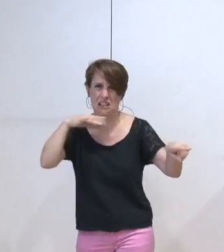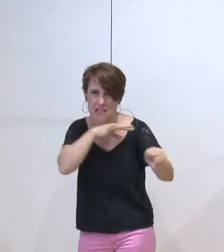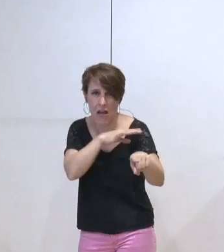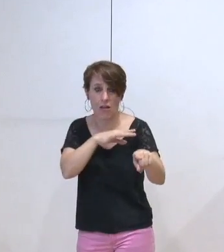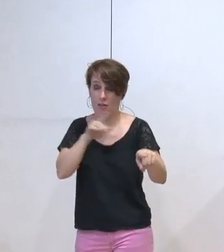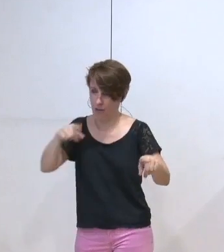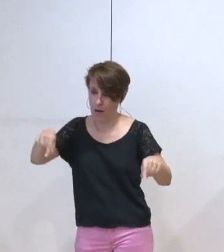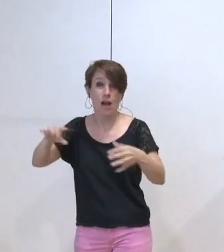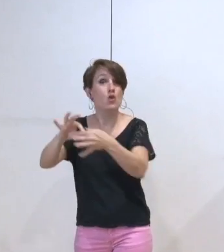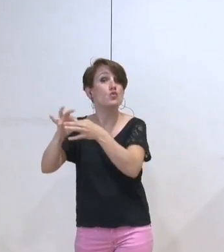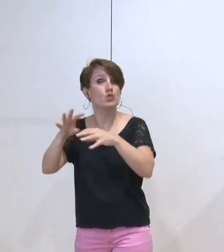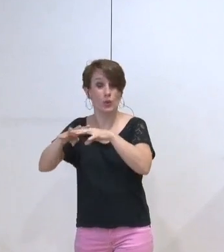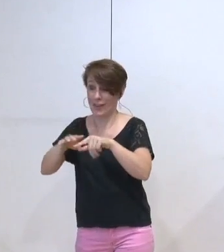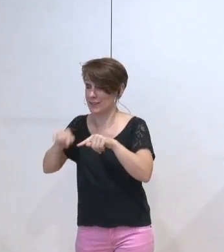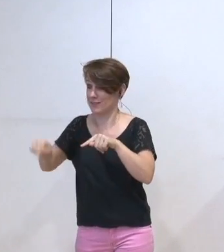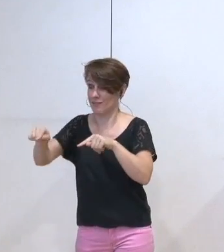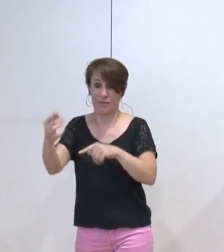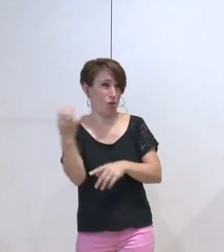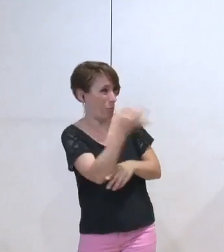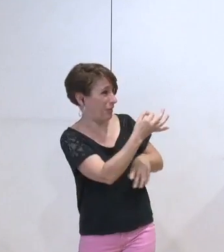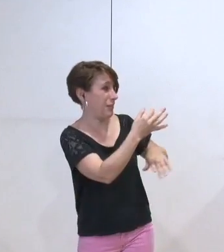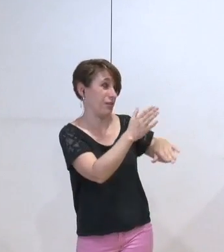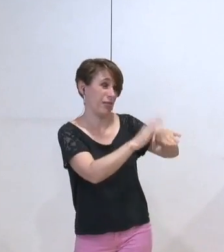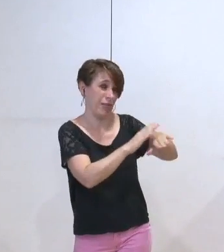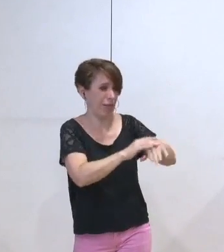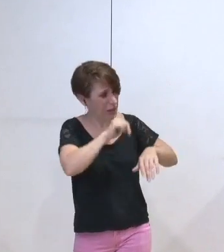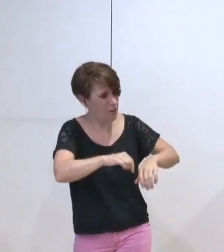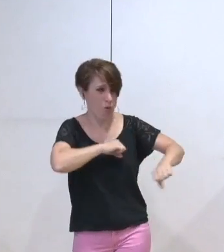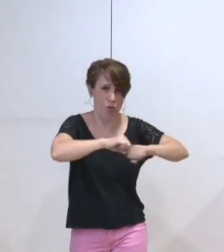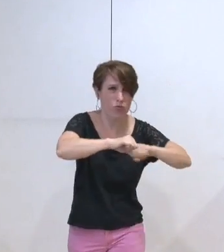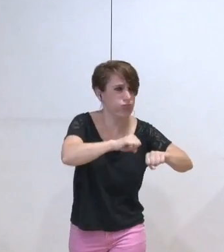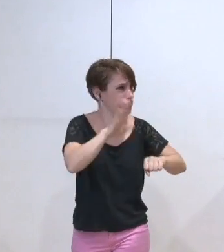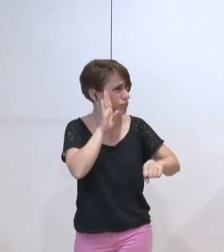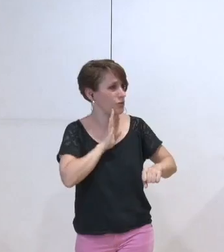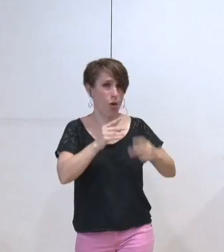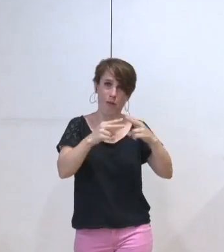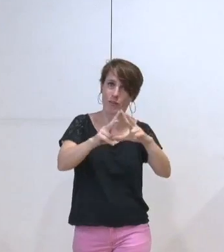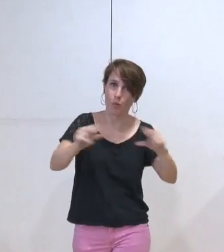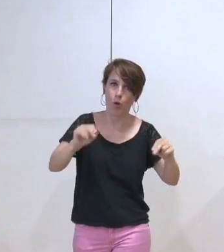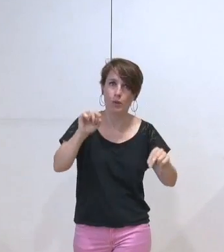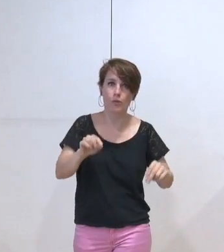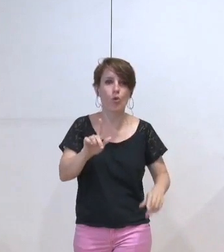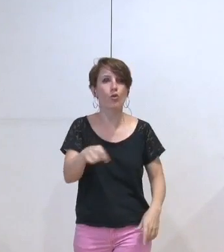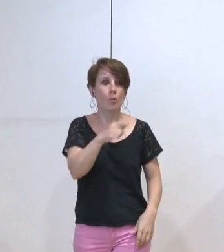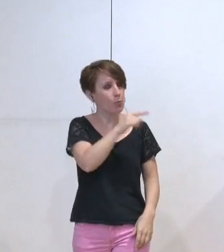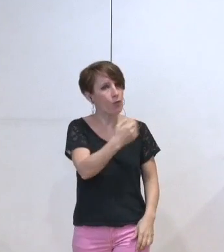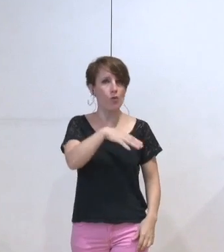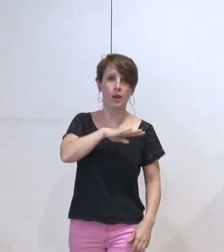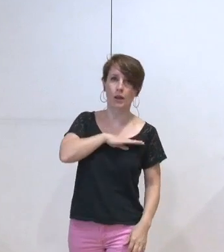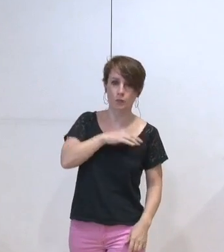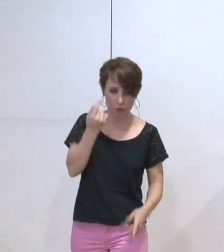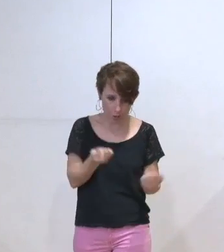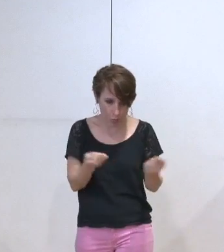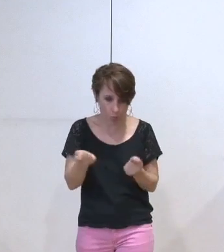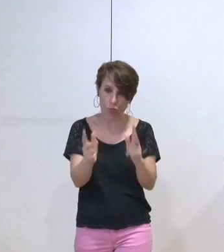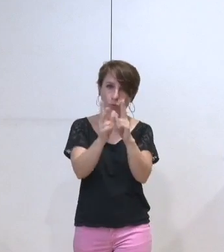d'agir pour rétablir la propreté de la ville parce qu'il est effectivement de votre responsabilité Monsieur le Maire d'assurer propreté netteté et